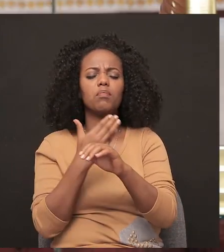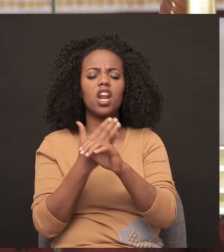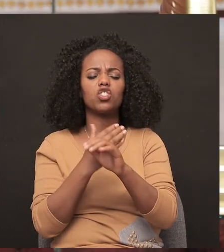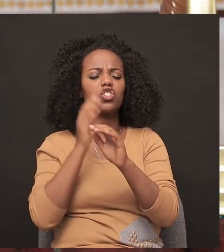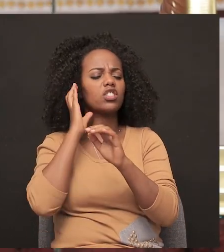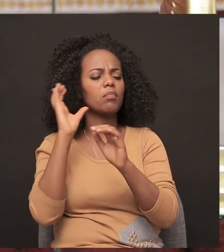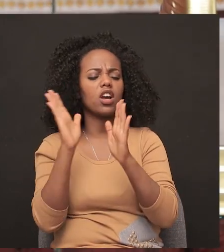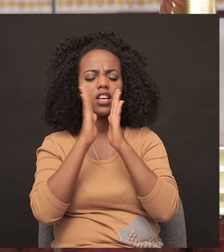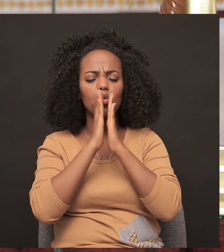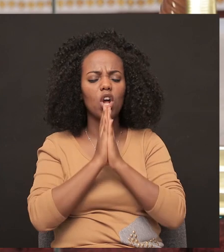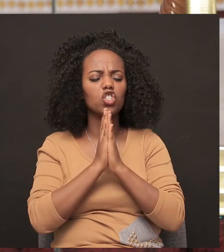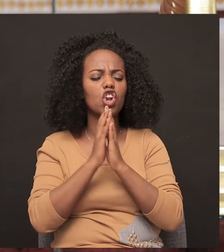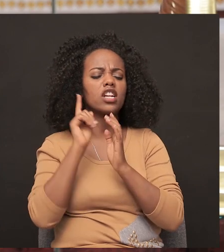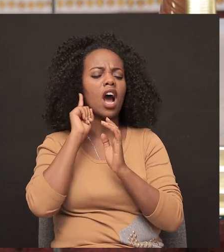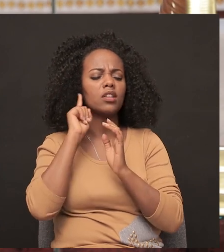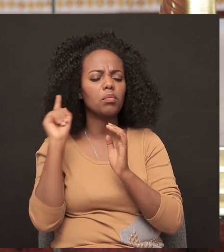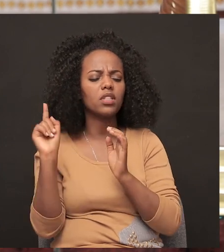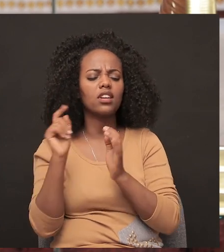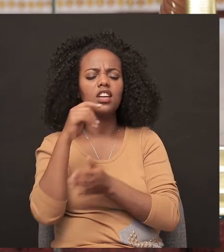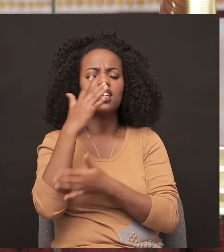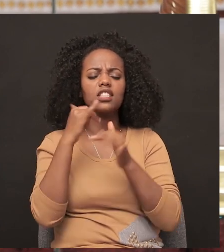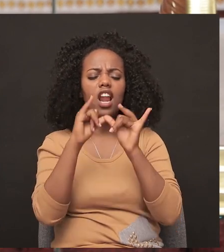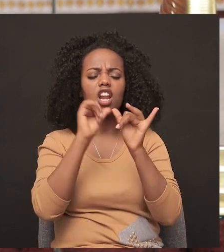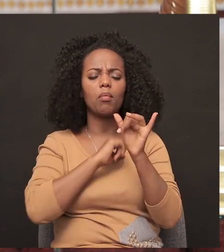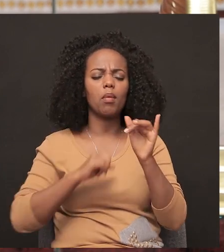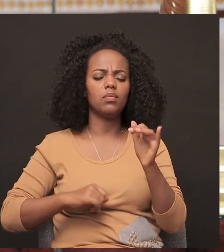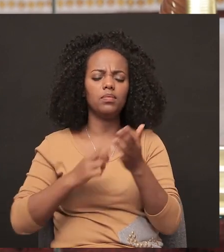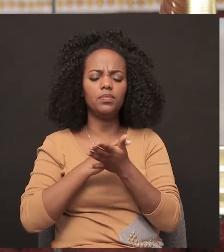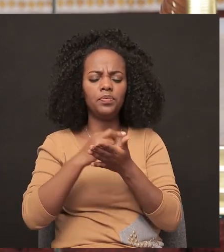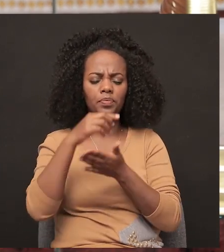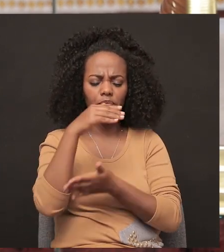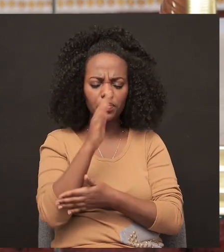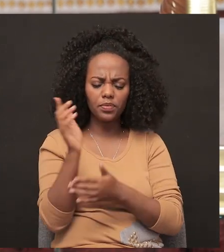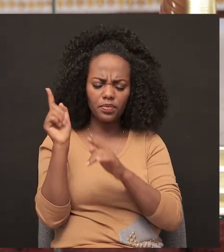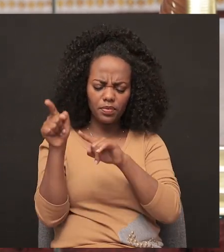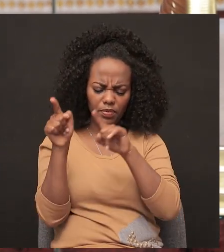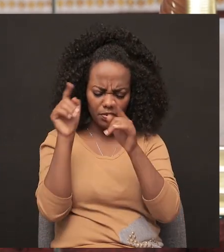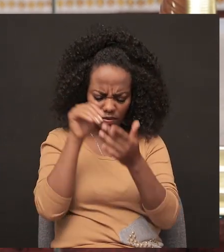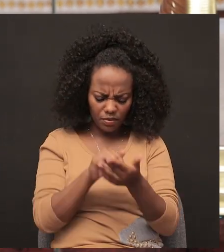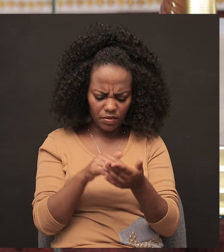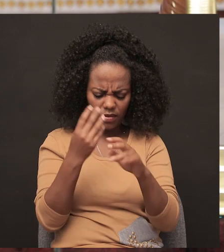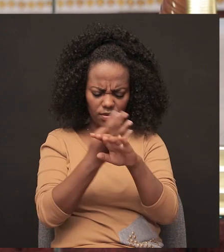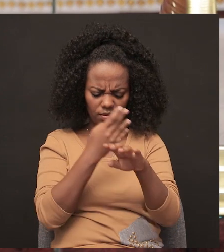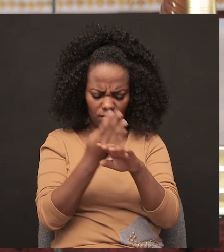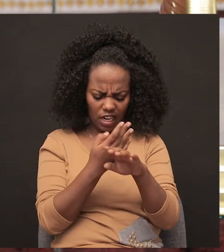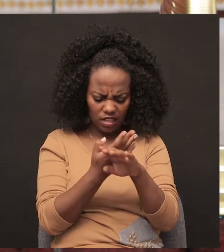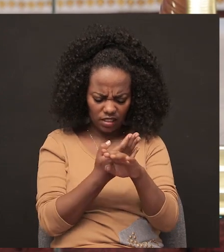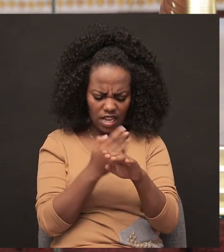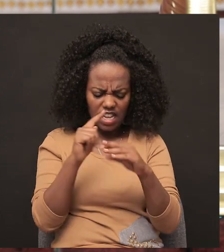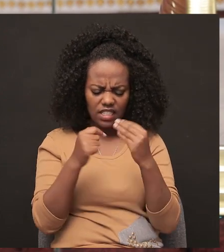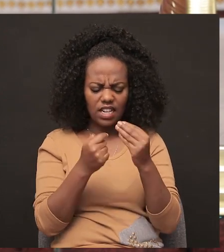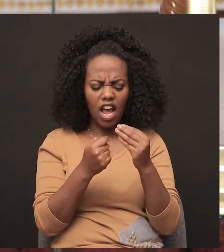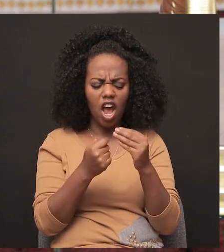ስማ ጸሎታችንን አድምጥ የዘላለም አምላክ ቅዱስ እግዚአብሔር ደግሞ እንማልዳለን በዚህ ሰዓት ስለ